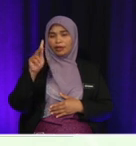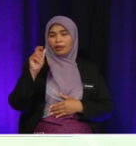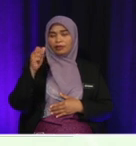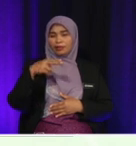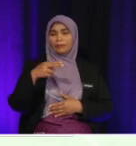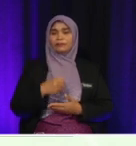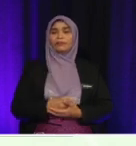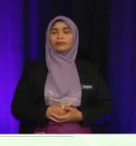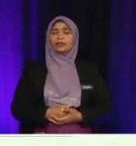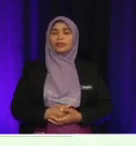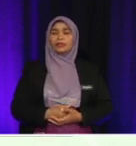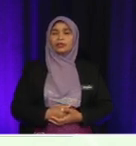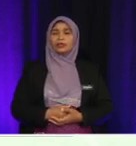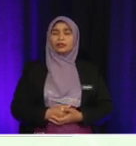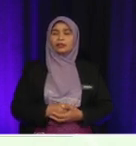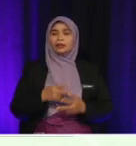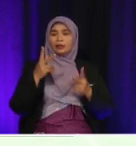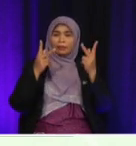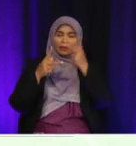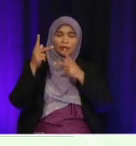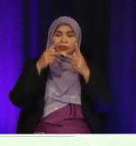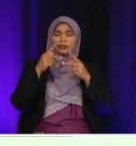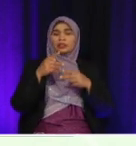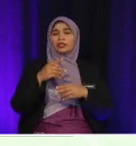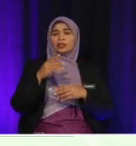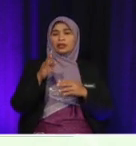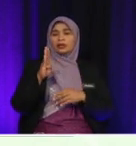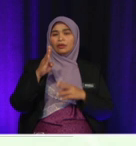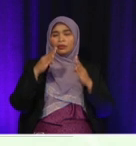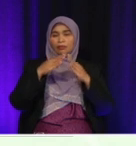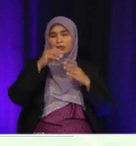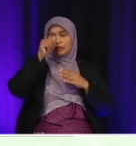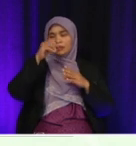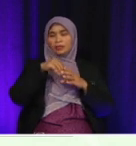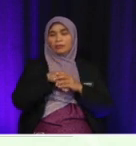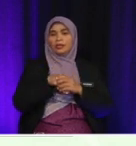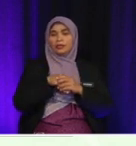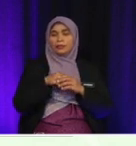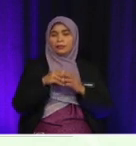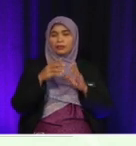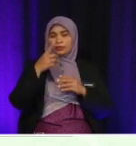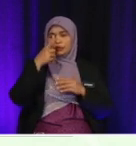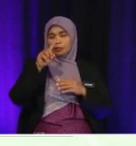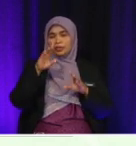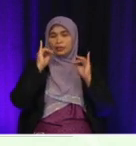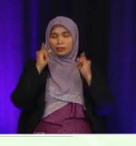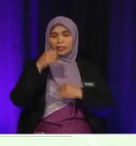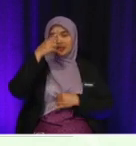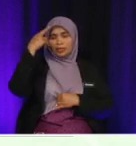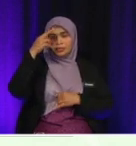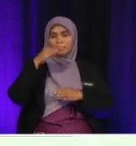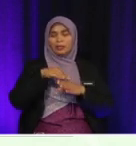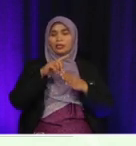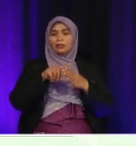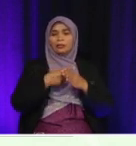fqah ya mengunjungi Baitullah pada bulan-bulan haji untuk menunaikan ibadat tertentu menurut syarat-syaratnya haji